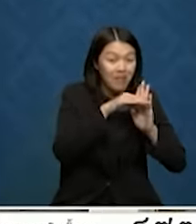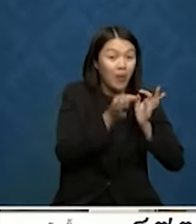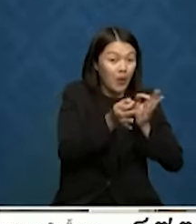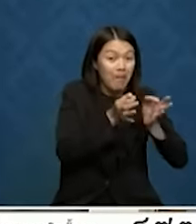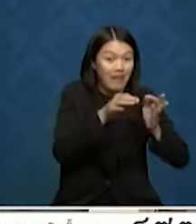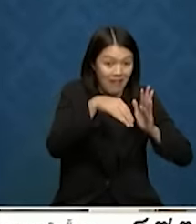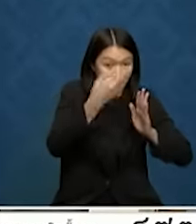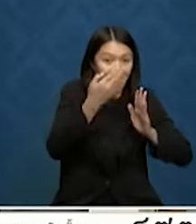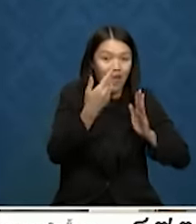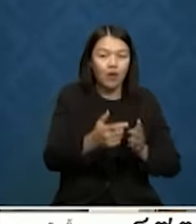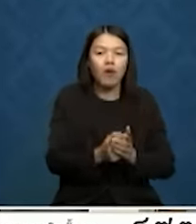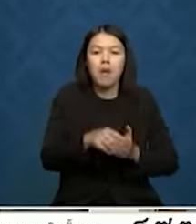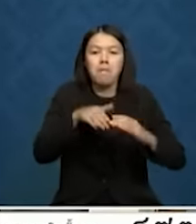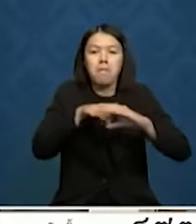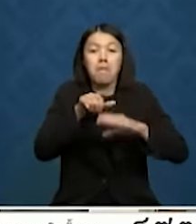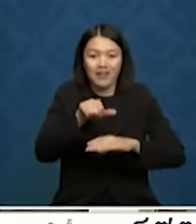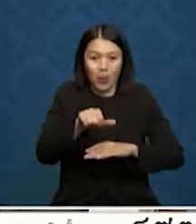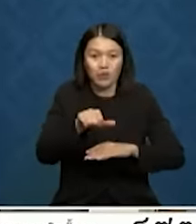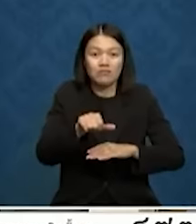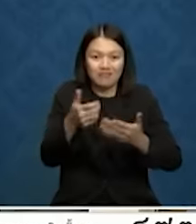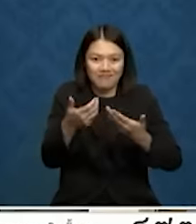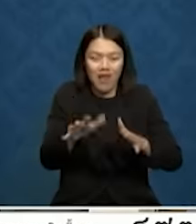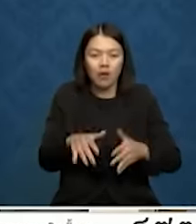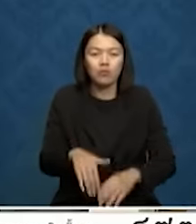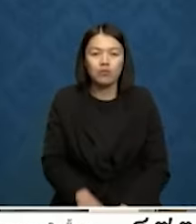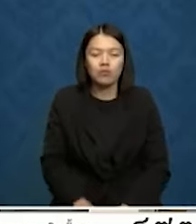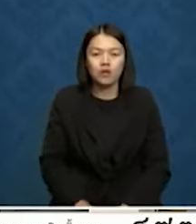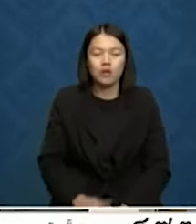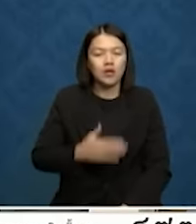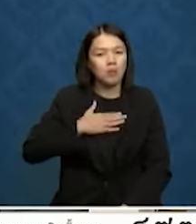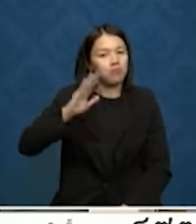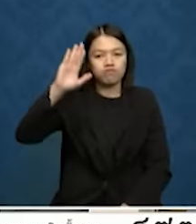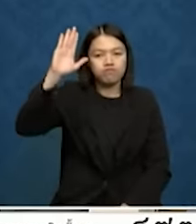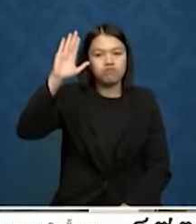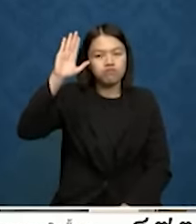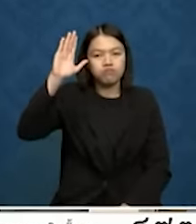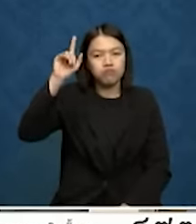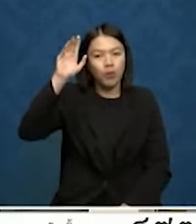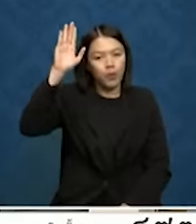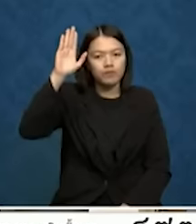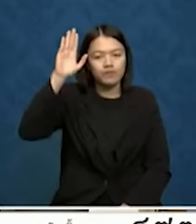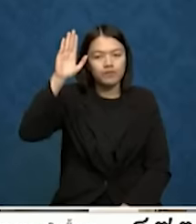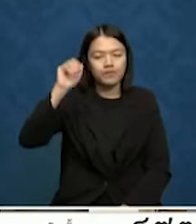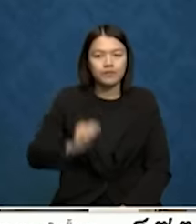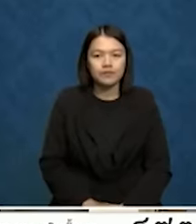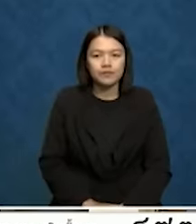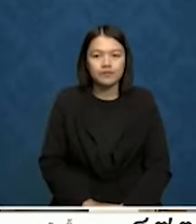ร ท่านประธานครับ บัตรกดบัตรเสียงตน ผมประท้วงครับ แสดงว่ารับรองนะครับไม่จำเป็น